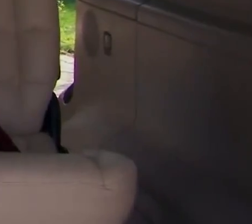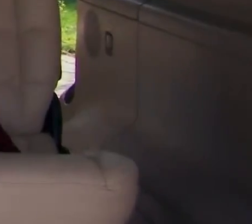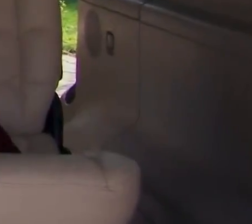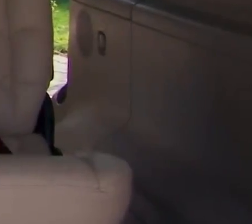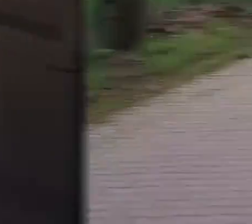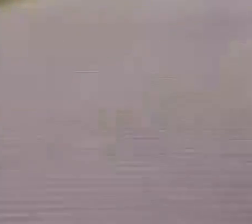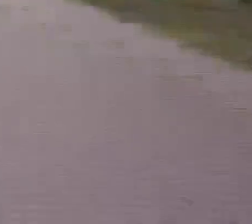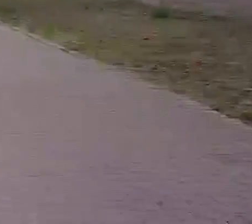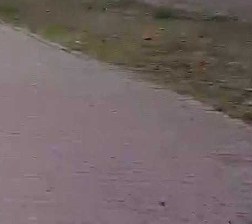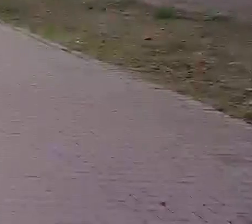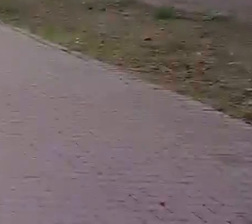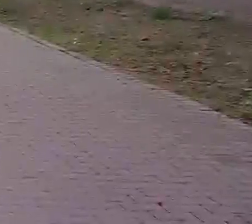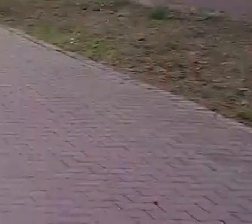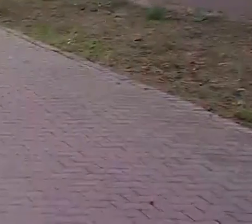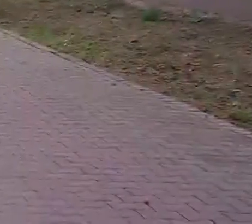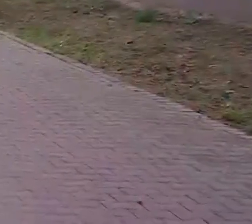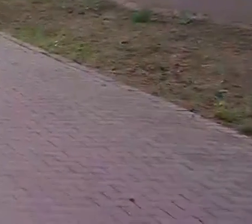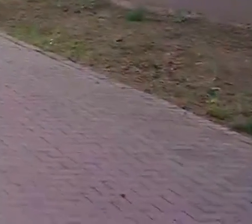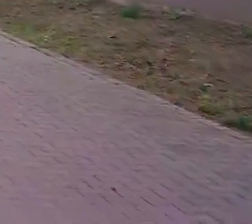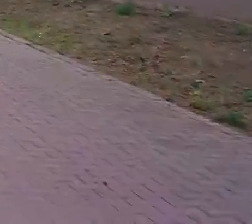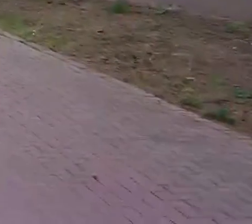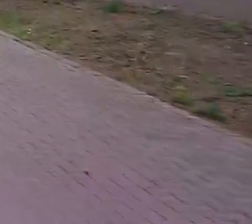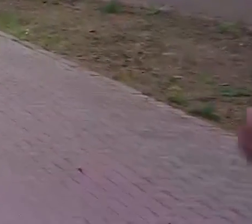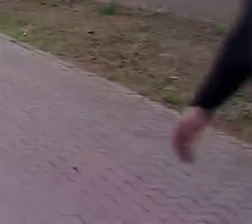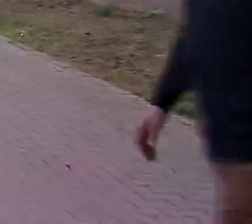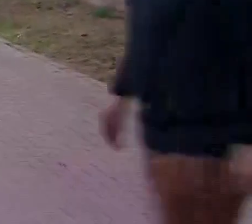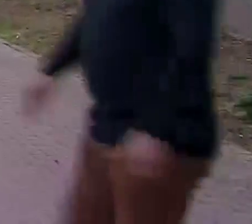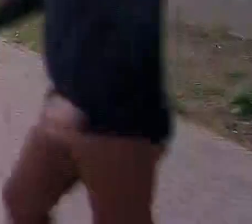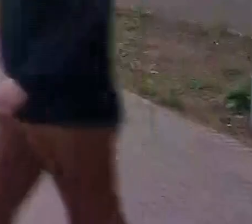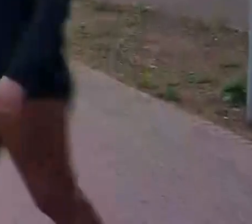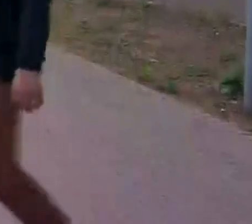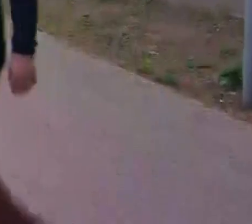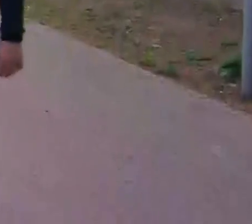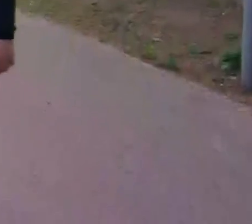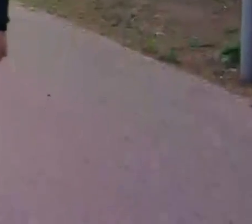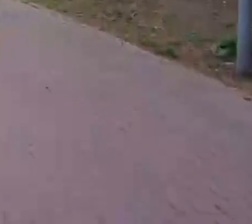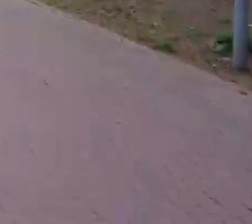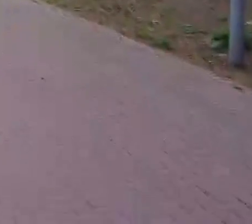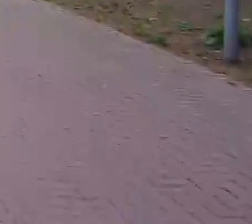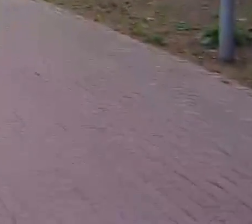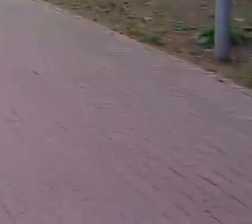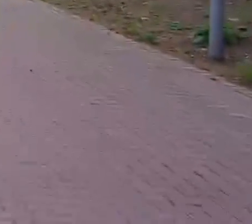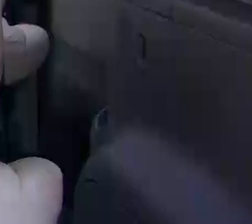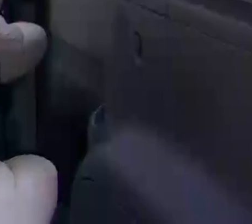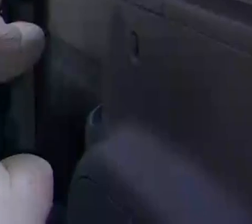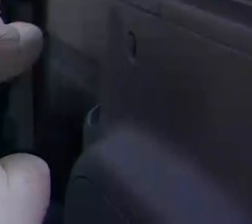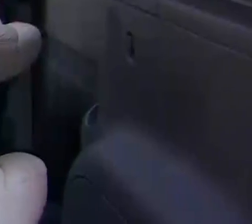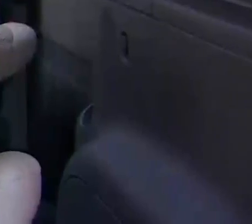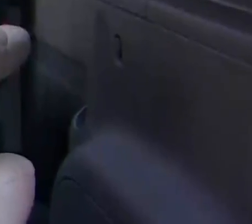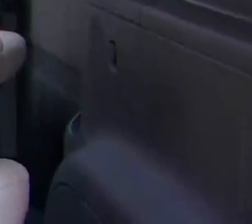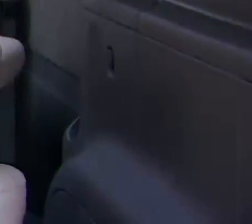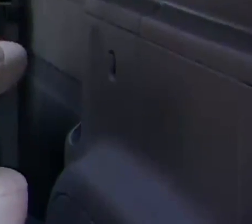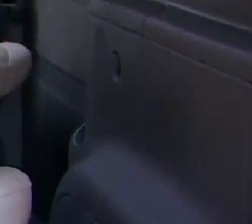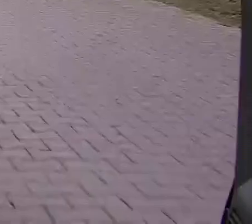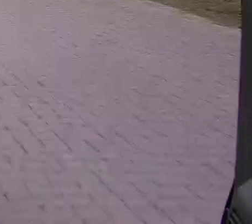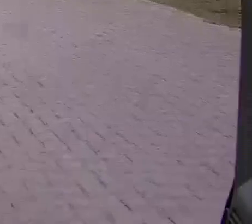Bacak bacak üstüne attı. Yeşillik içindeki parkın yürüme yolunun kenarında elinde balonlarla bir adam. Serpil ile Kemal ortada buluşup el ele